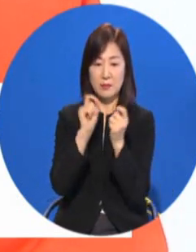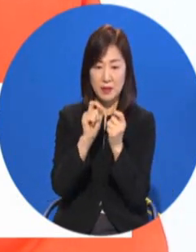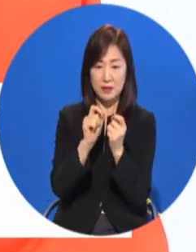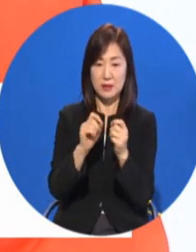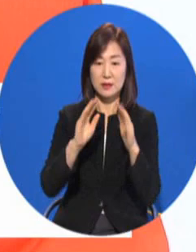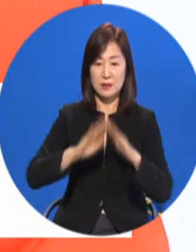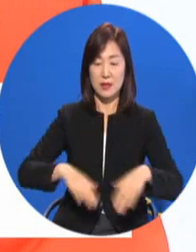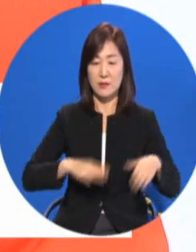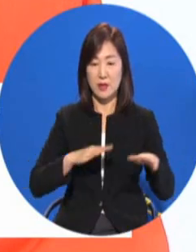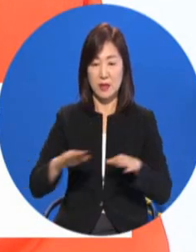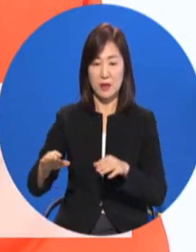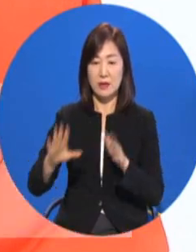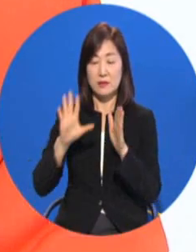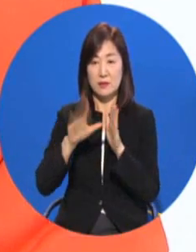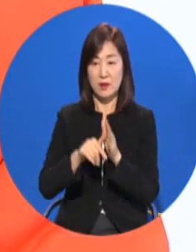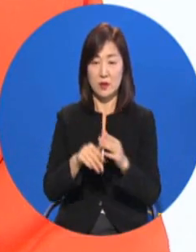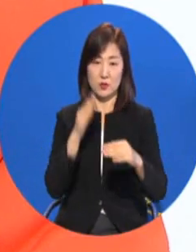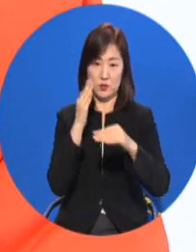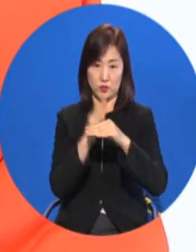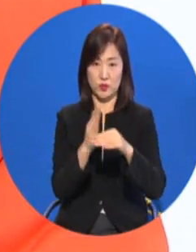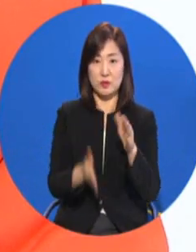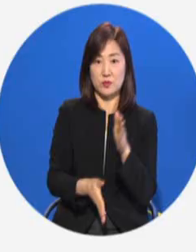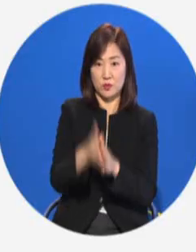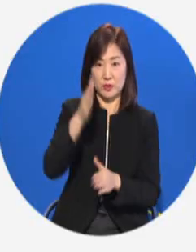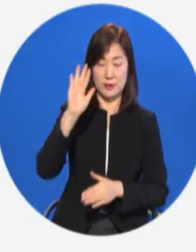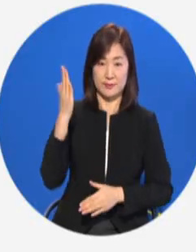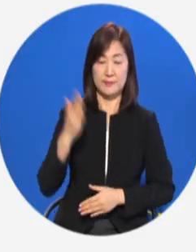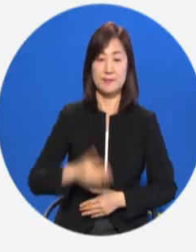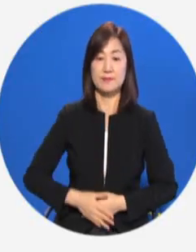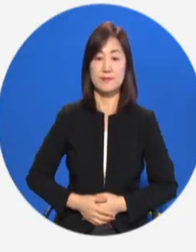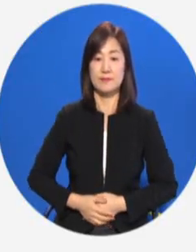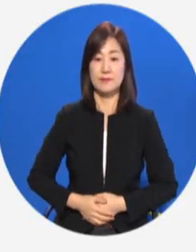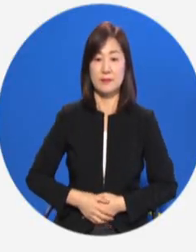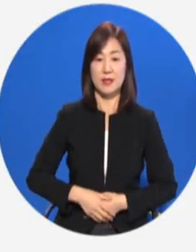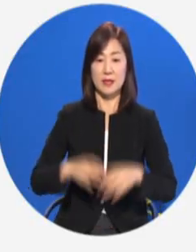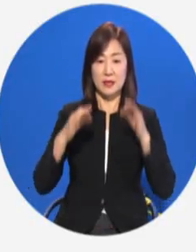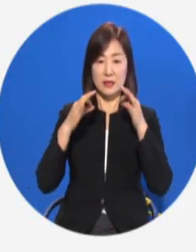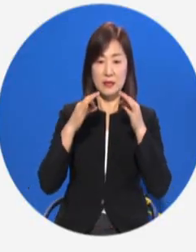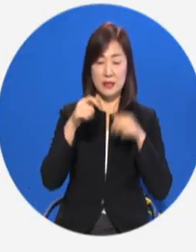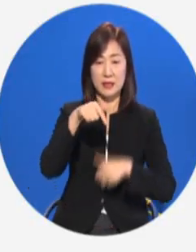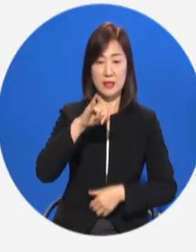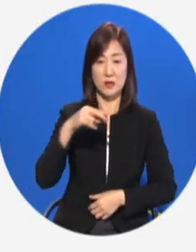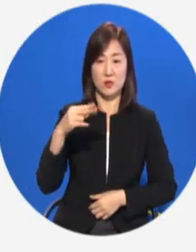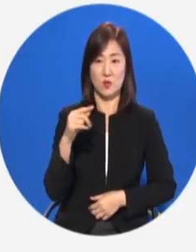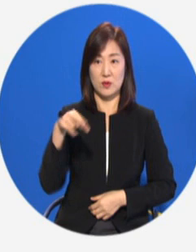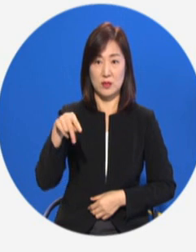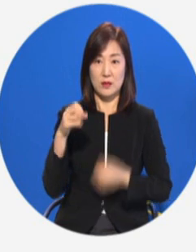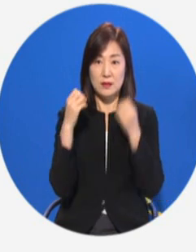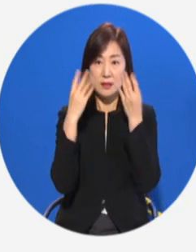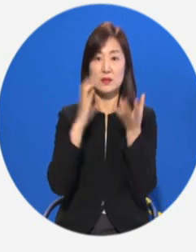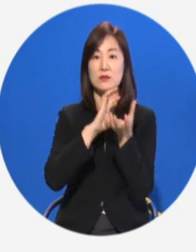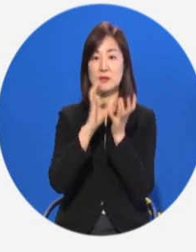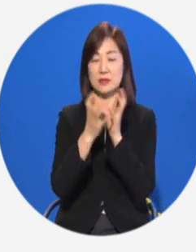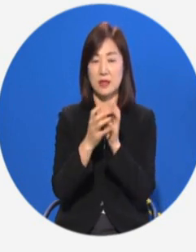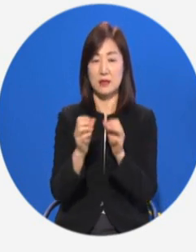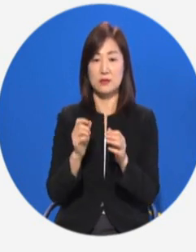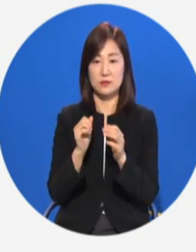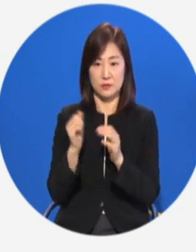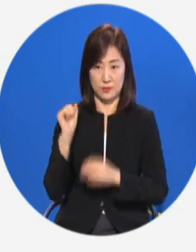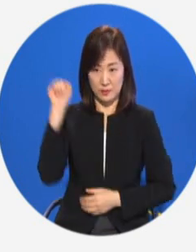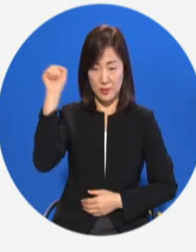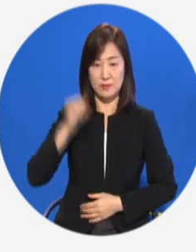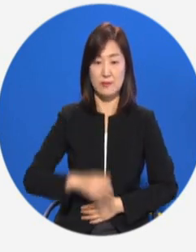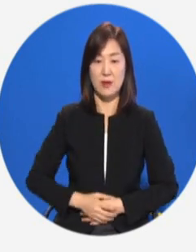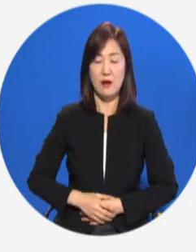하는데 새로운 남여 1 시대의 중심 도시로 기도서 대한 신당 출마 입지자 듀오는 거대 양당이